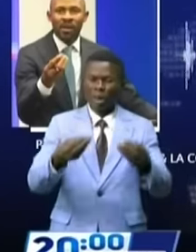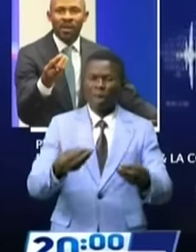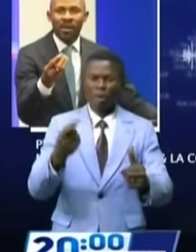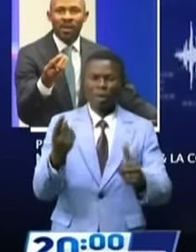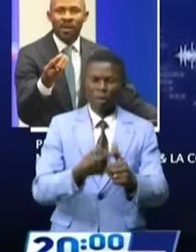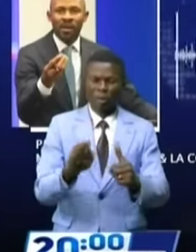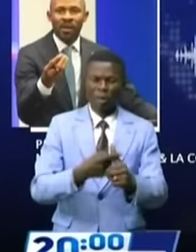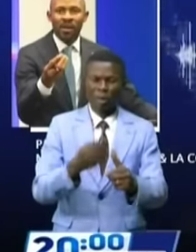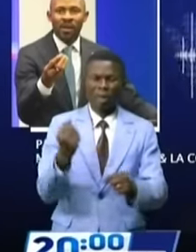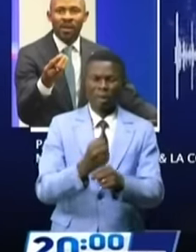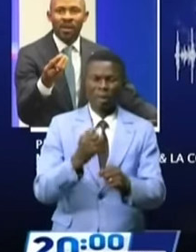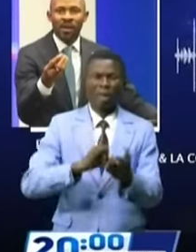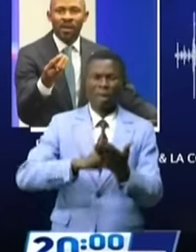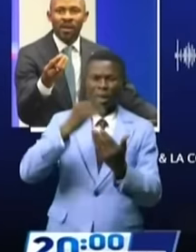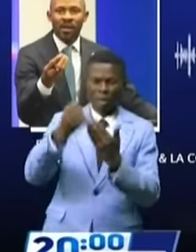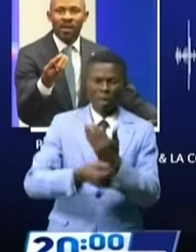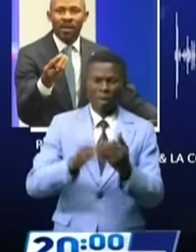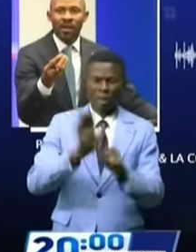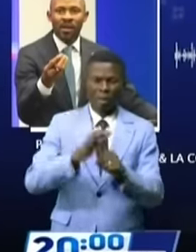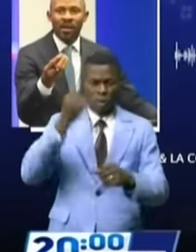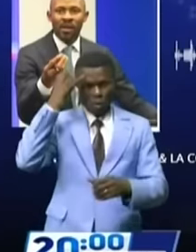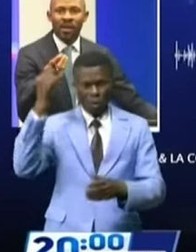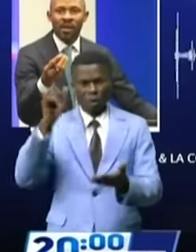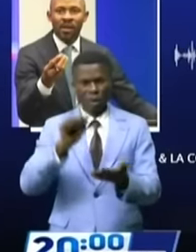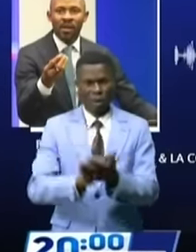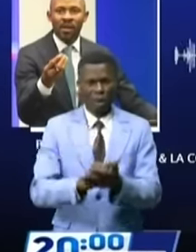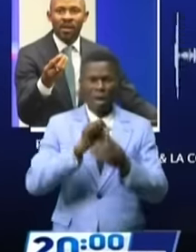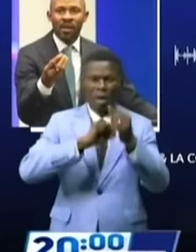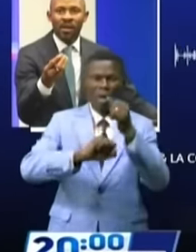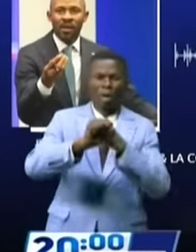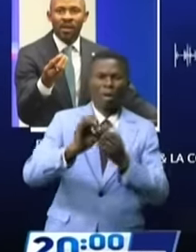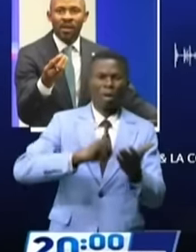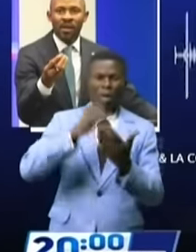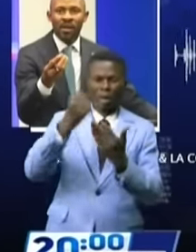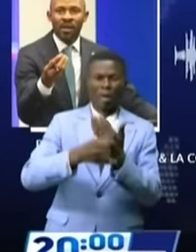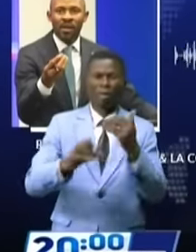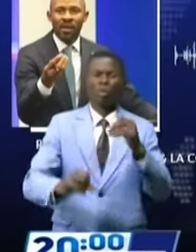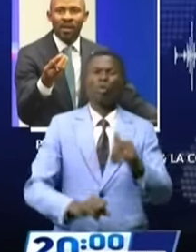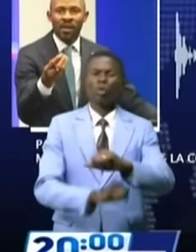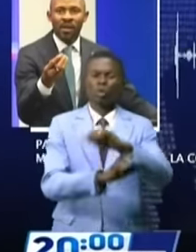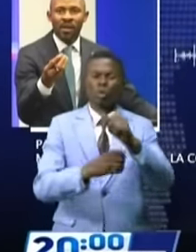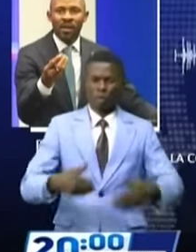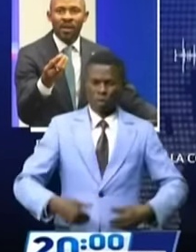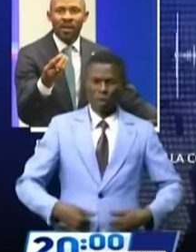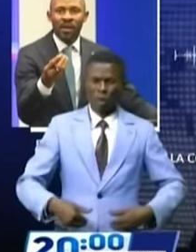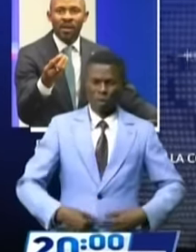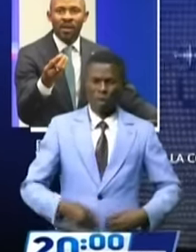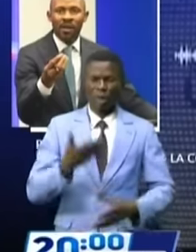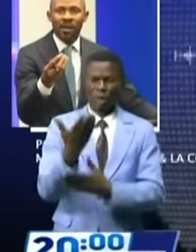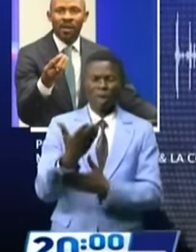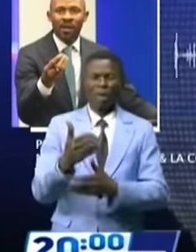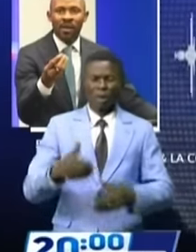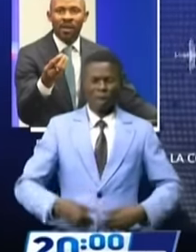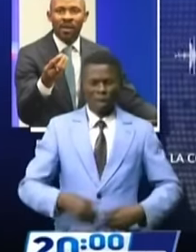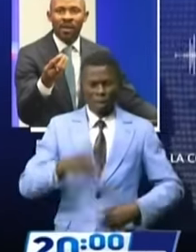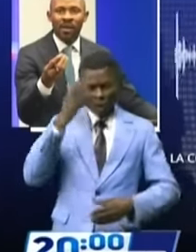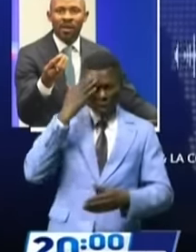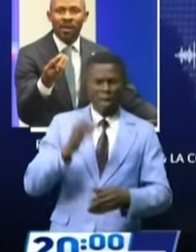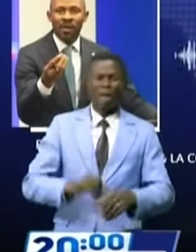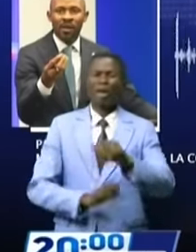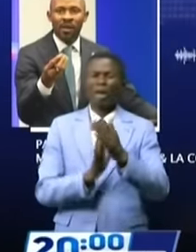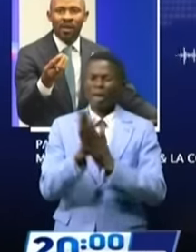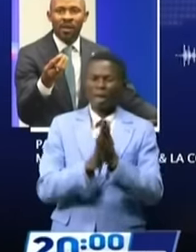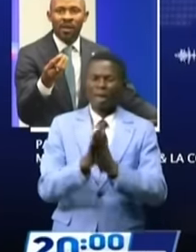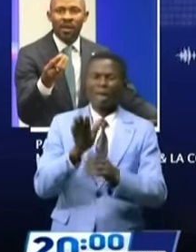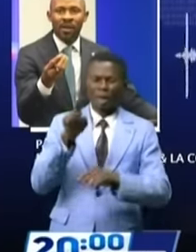à travers le FOGEC et les différentes initiatives pour promouvoir les projets de jeunes. Il a demandé aux jeunes de compter sur lui et de travailler